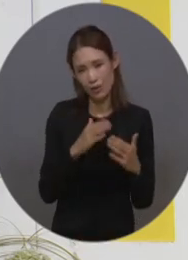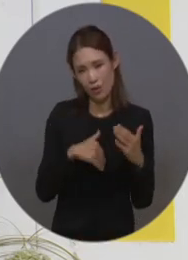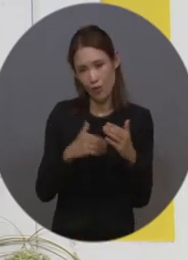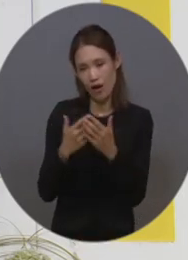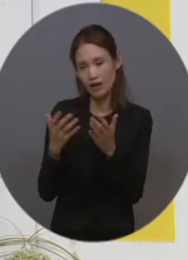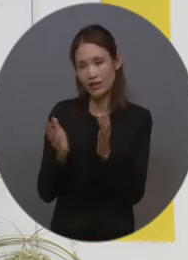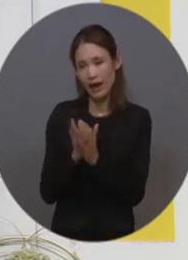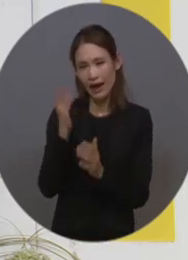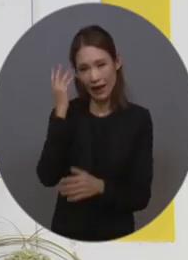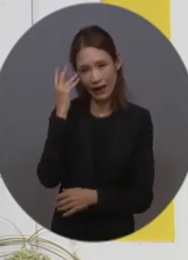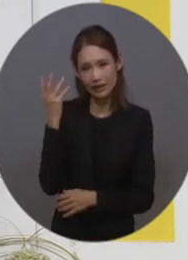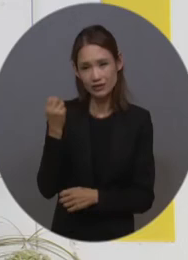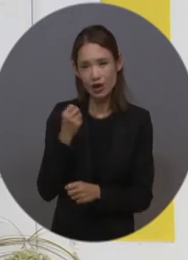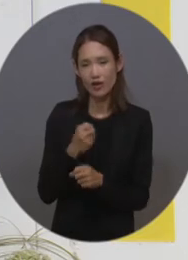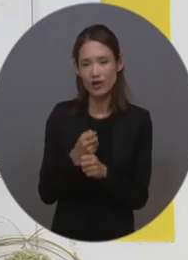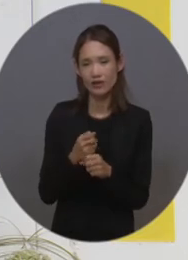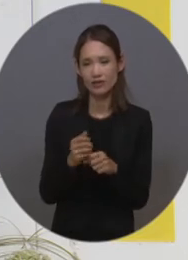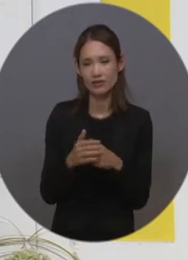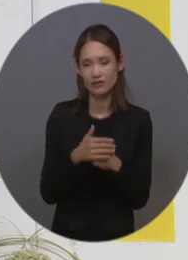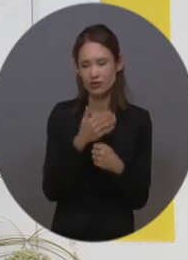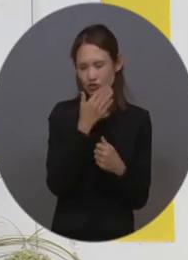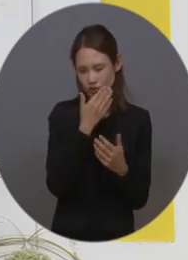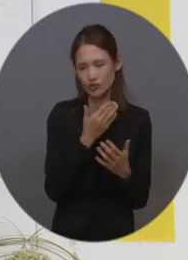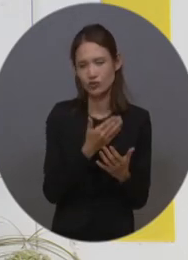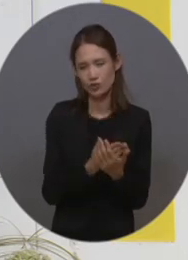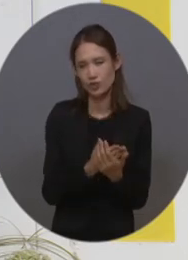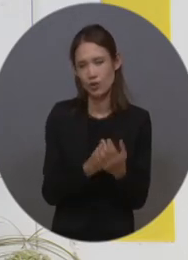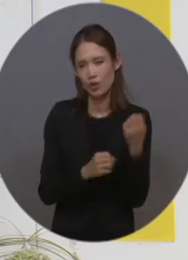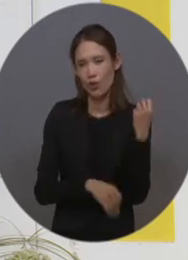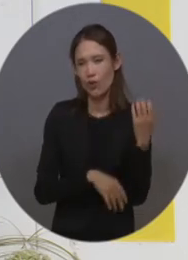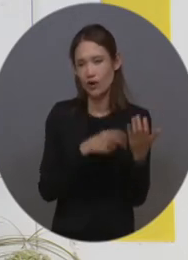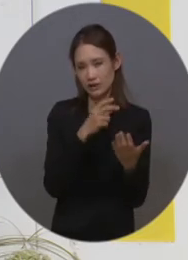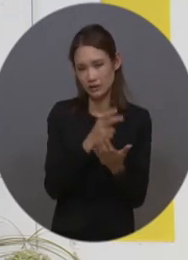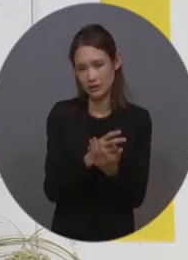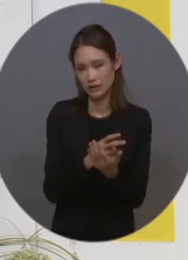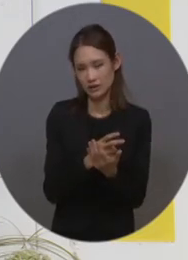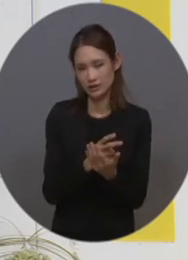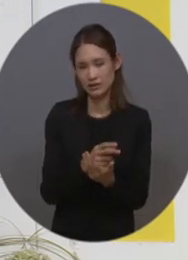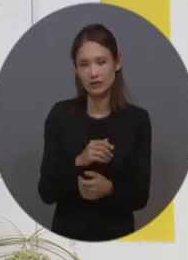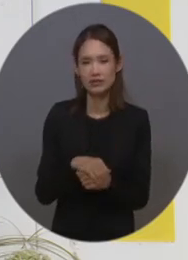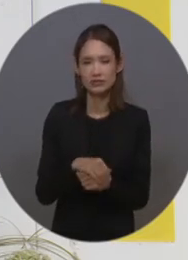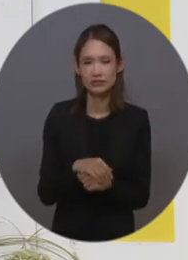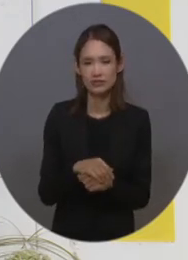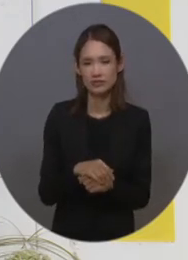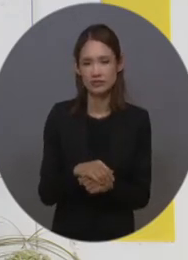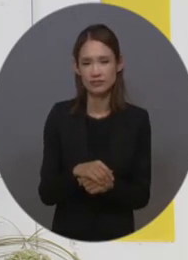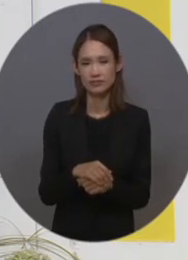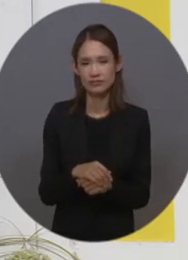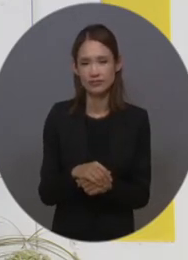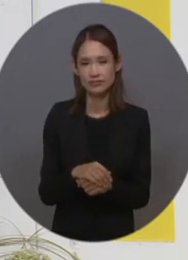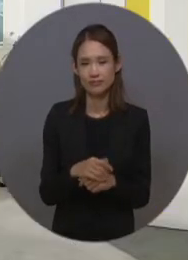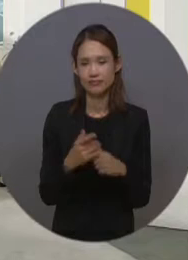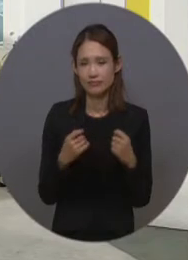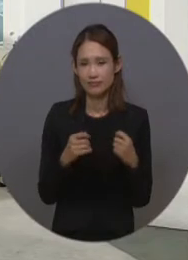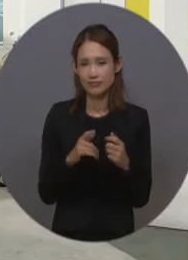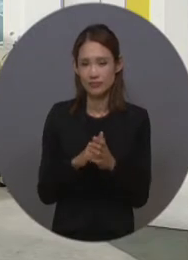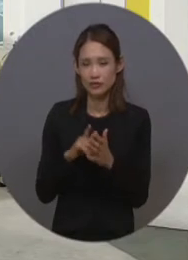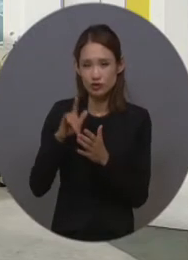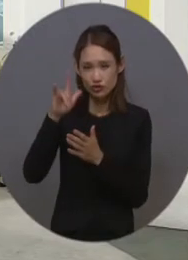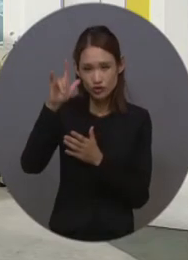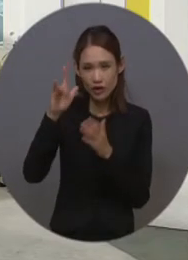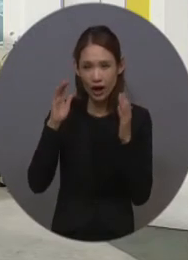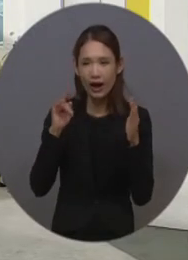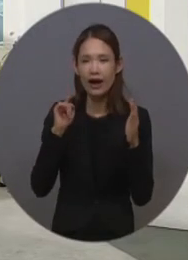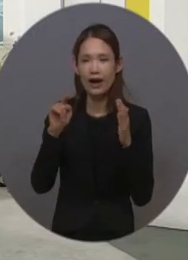철학인데 네. 그런 것이 상당히 중요한 것 같습니다. 원칙과 철학을 어떤 걸 가져가는 건지. 그렇군요. 네. 그때 유학하셔서